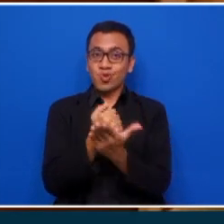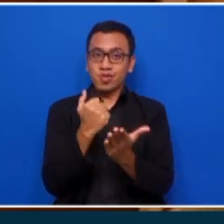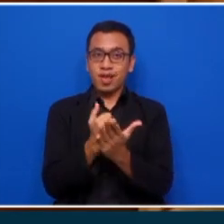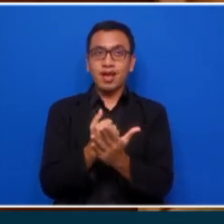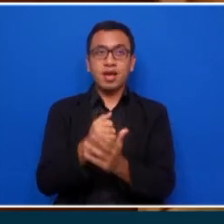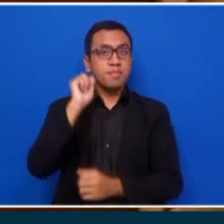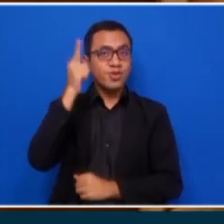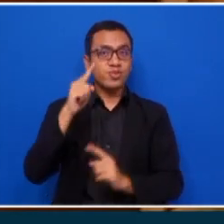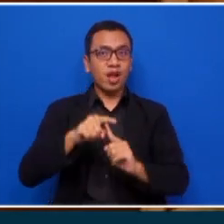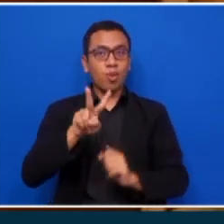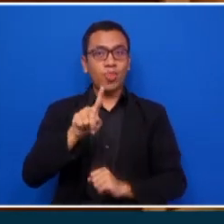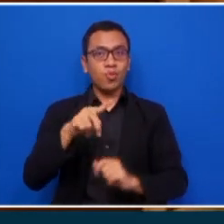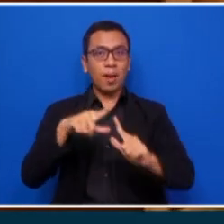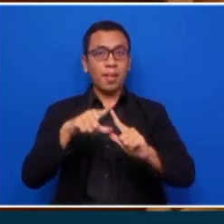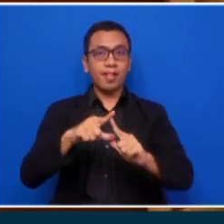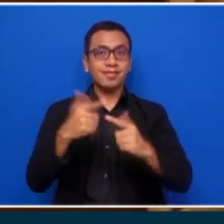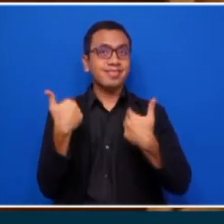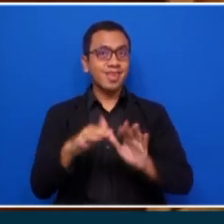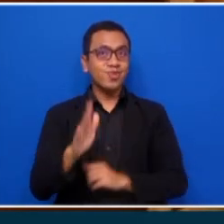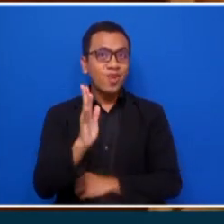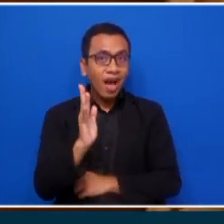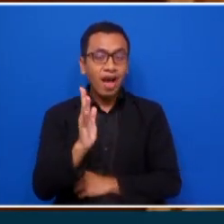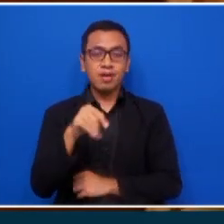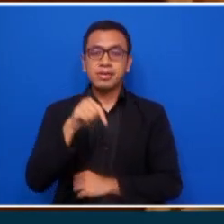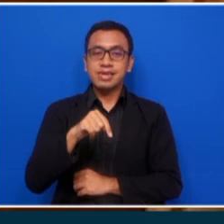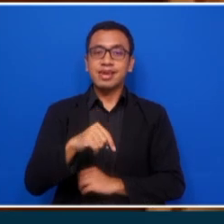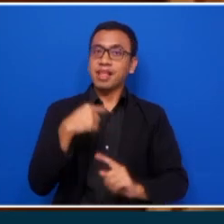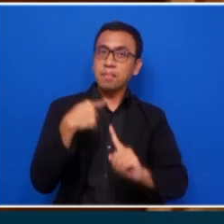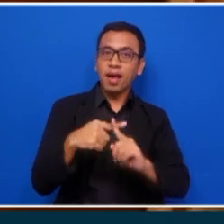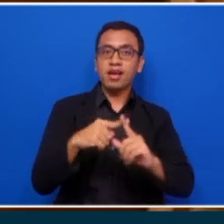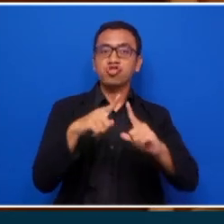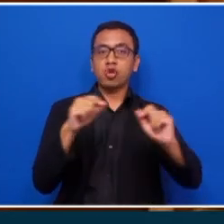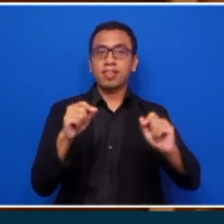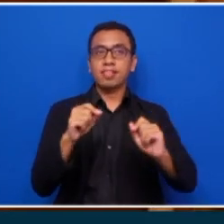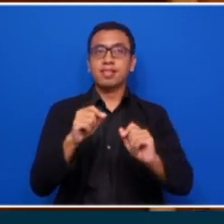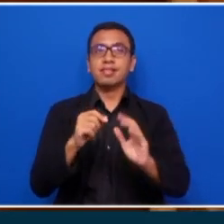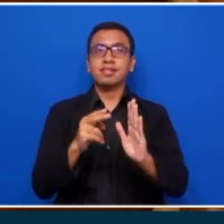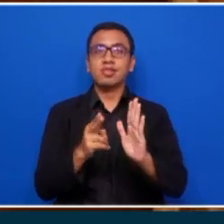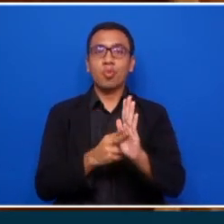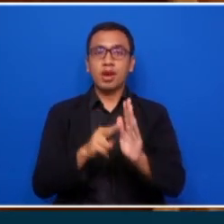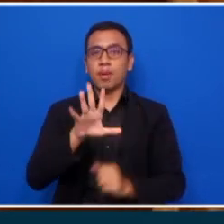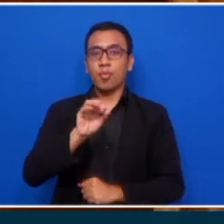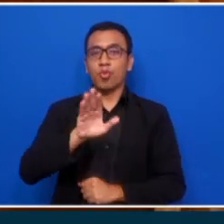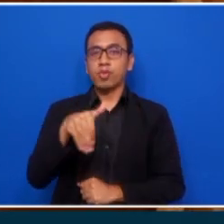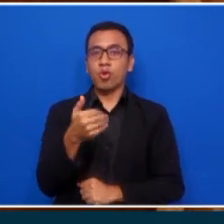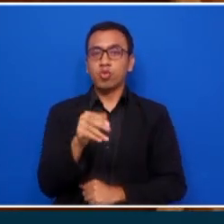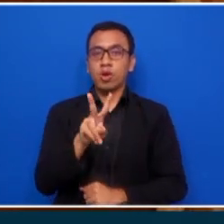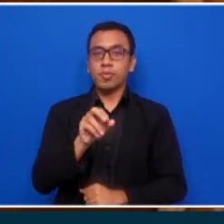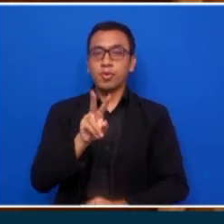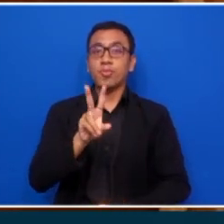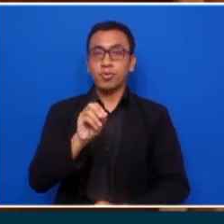besok plus satu April dan dengan XL 50 tahun 2020 ini